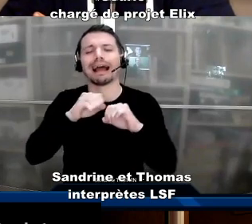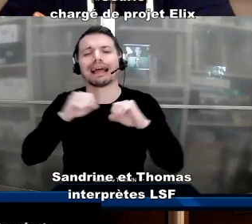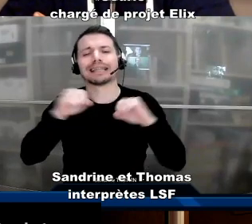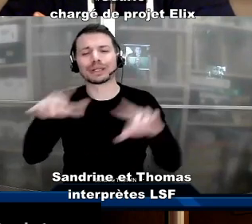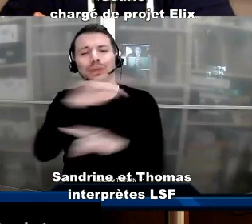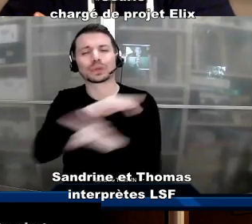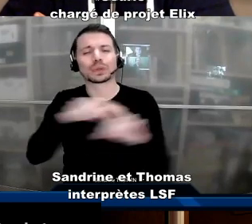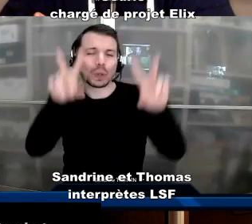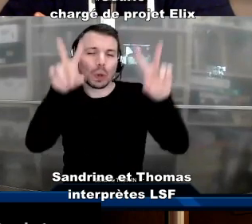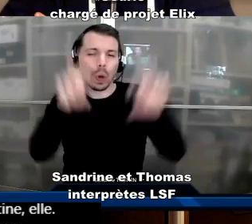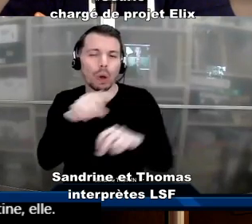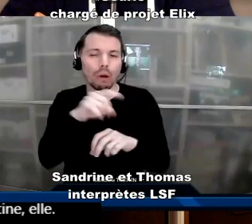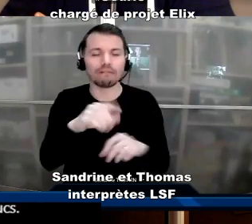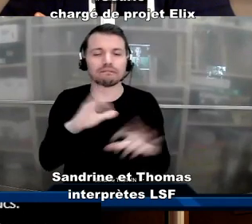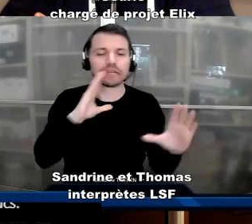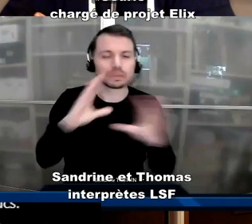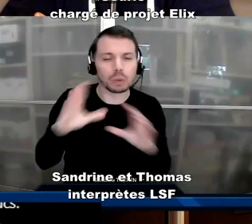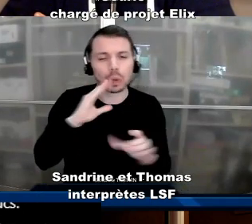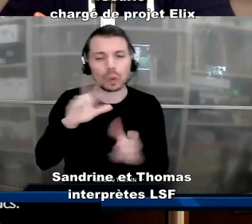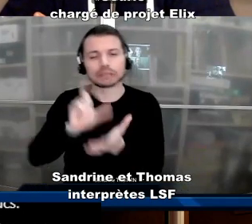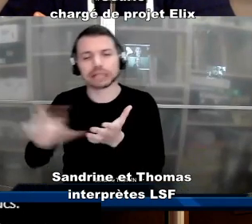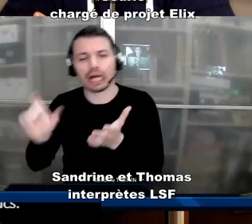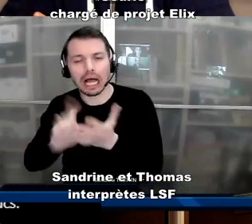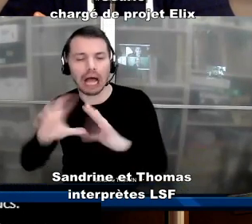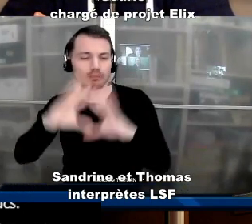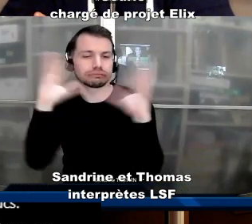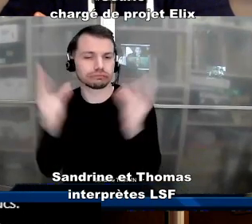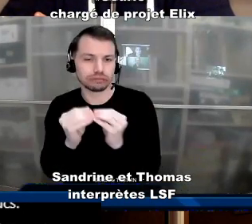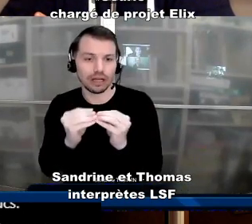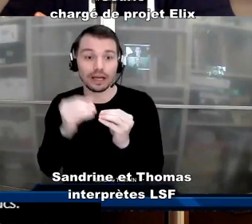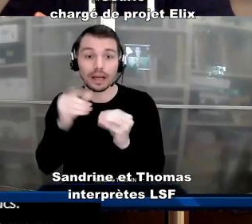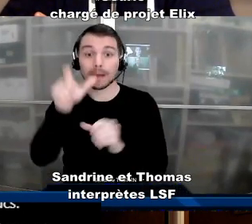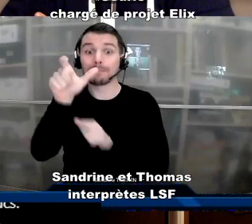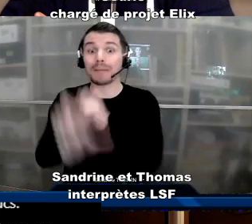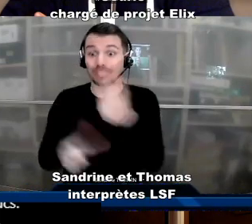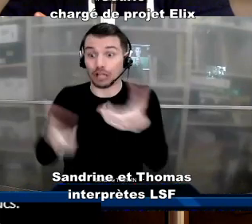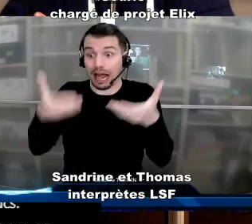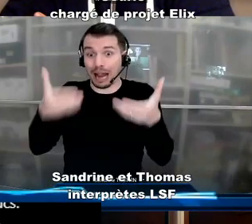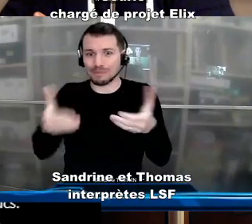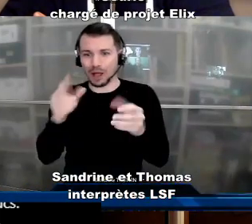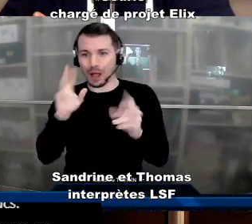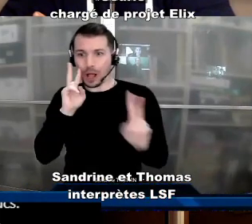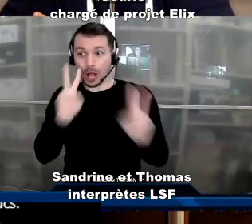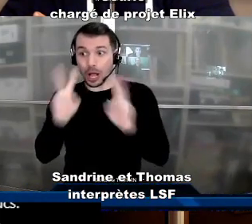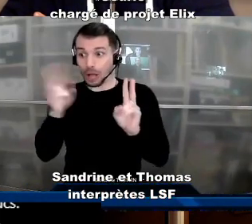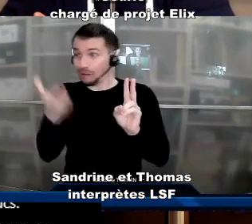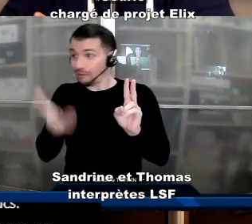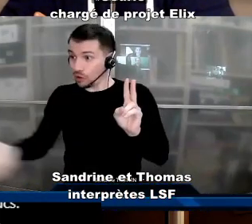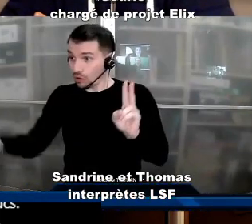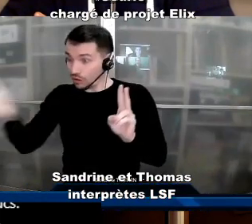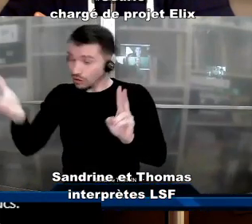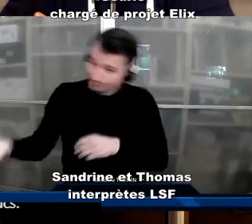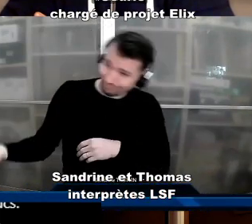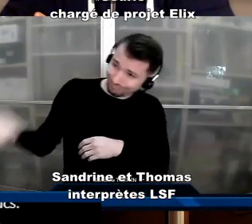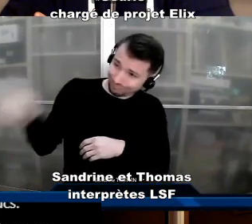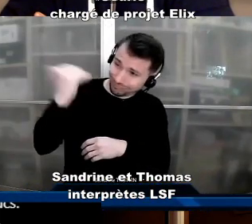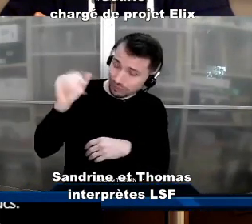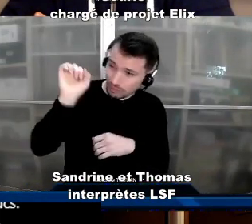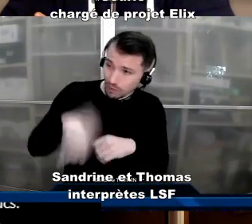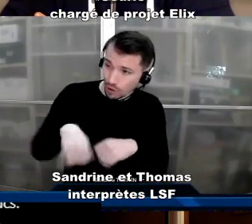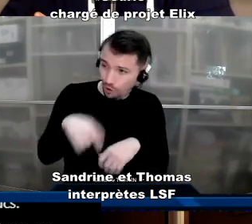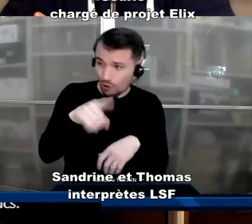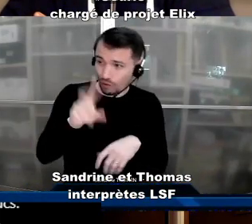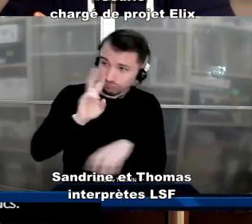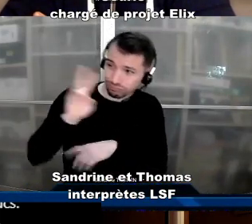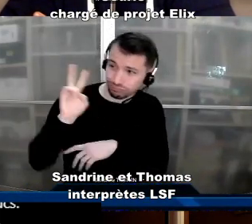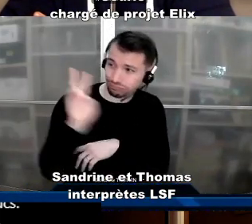aux personnes qui suivent le live actuellement, enfin, elles peuvent nous suivre sur les réseaux sociaux pour se tenir informées de